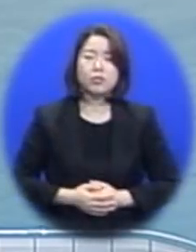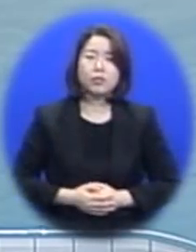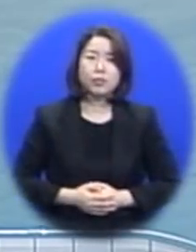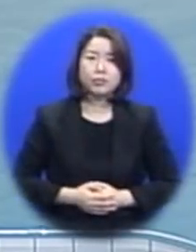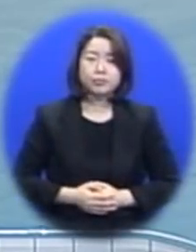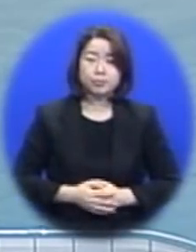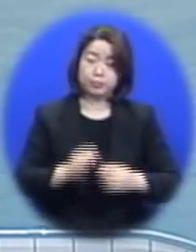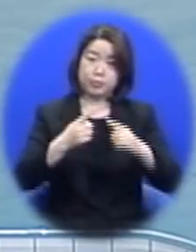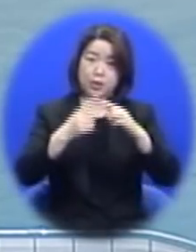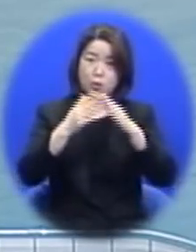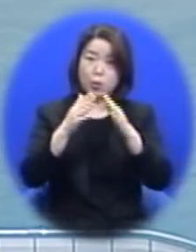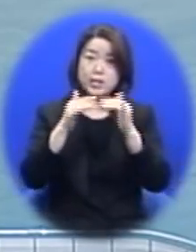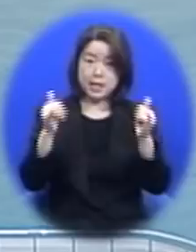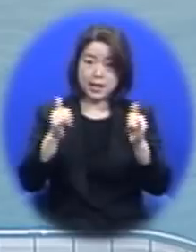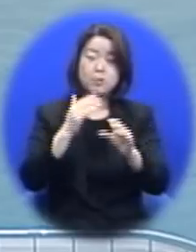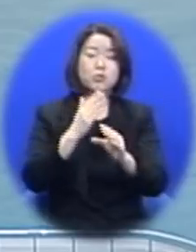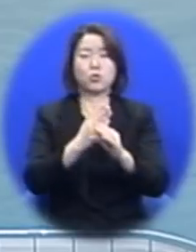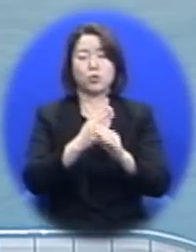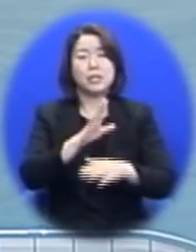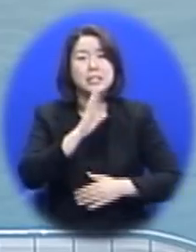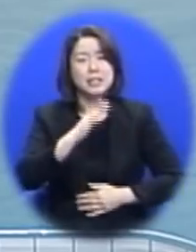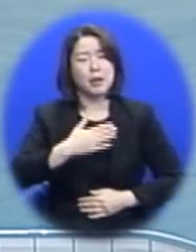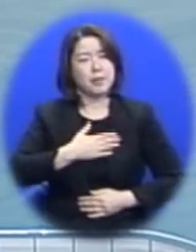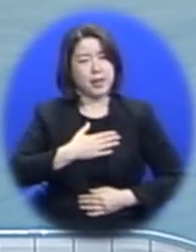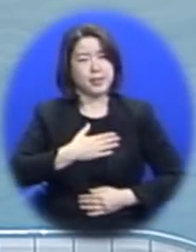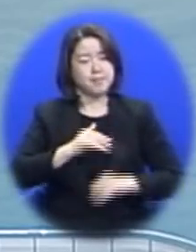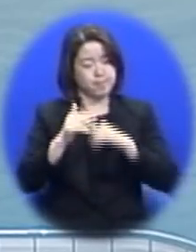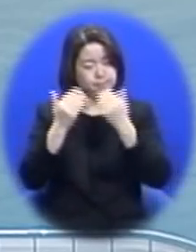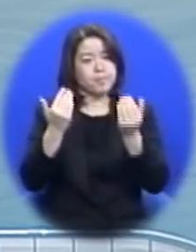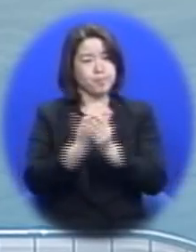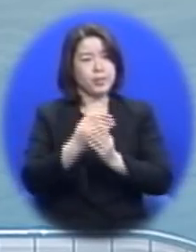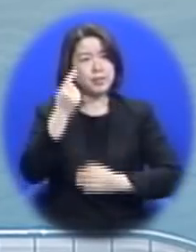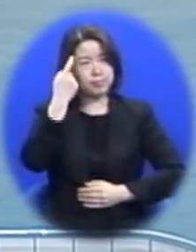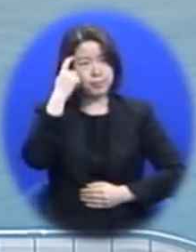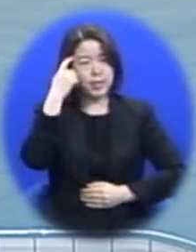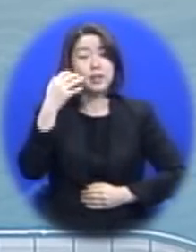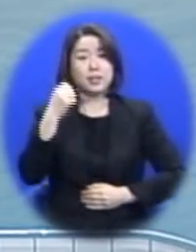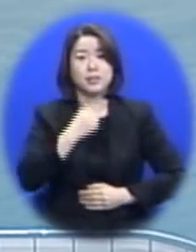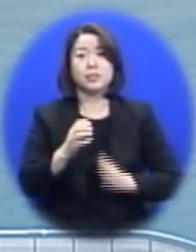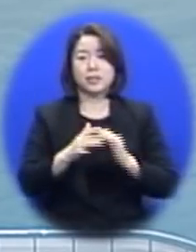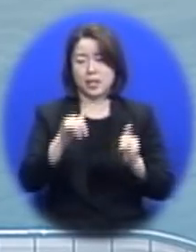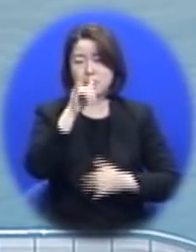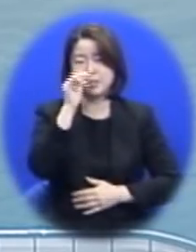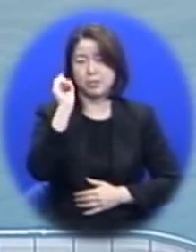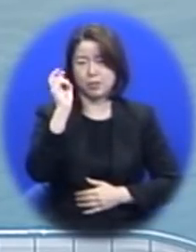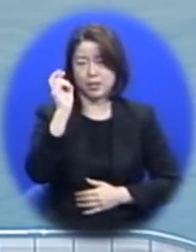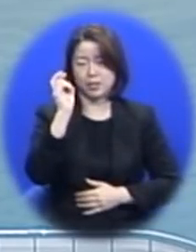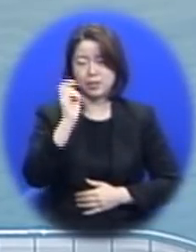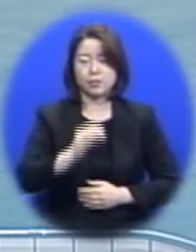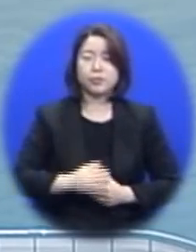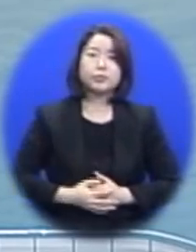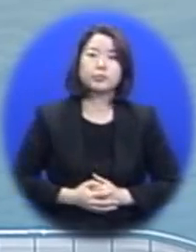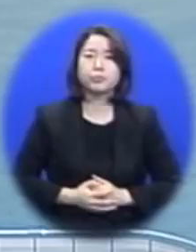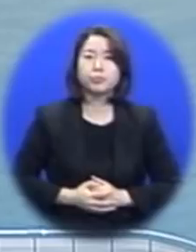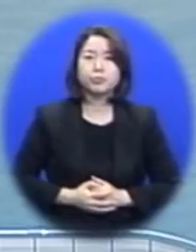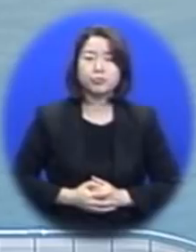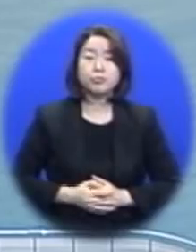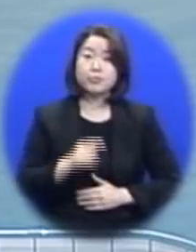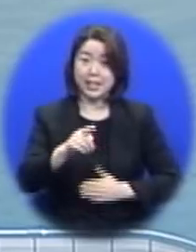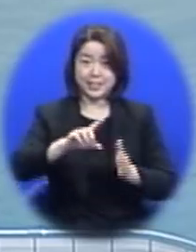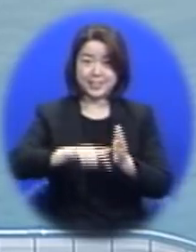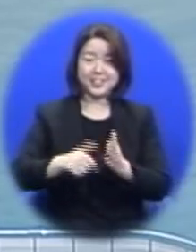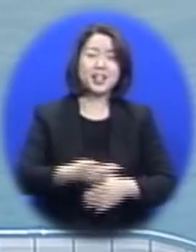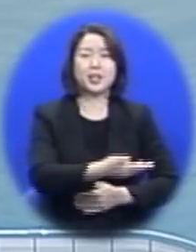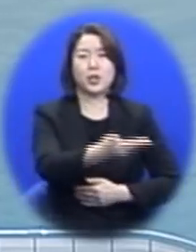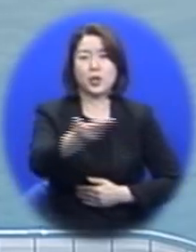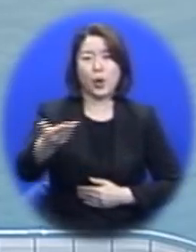없었잖아요. 교인들 중에도 실제로 자기는 완전하다고 생각하는 사람이 있는 것 같아요. 이 시간에 여러분